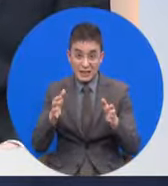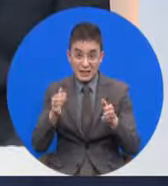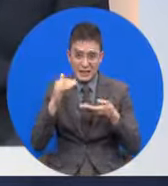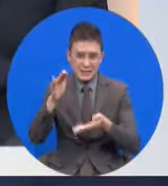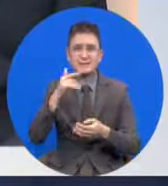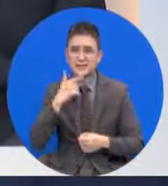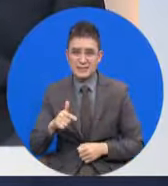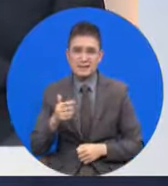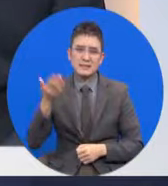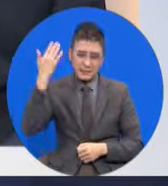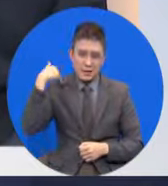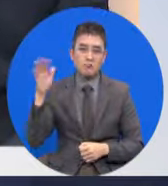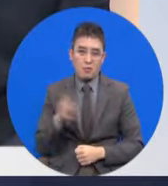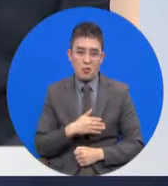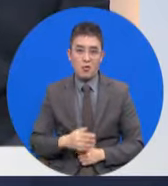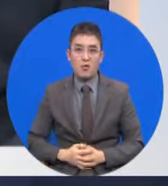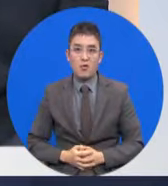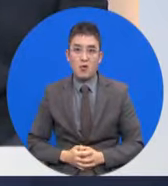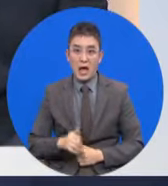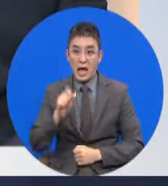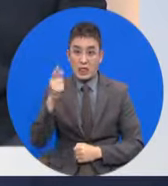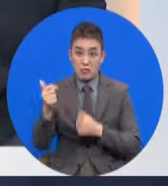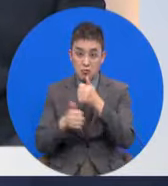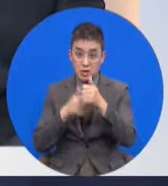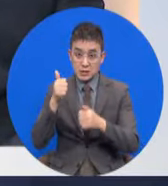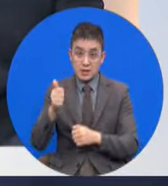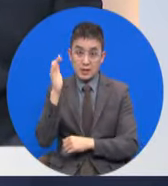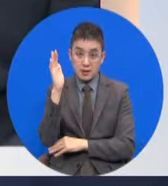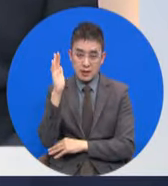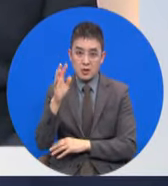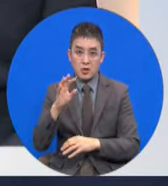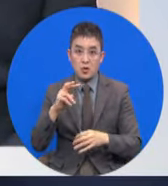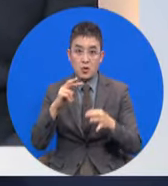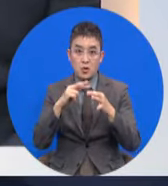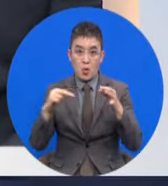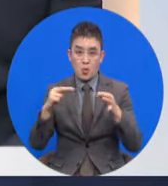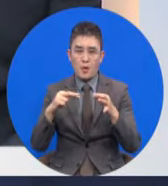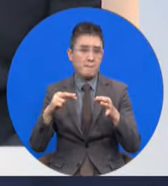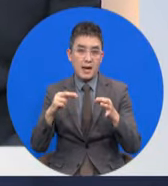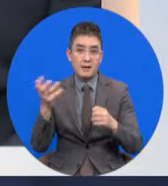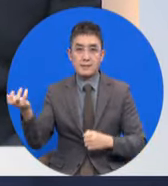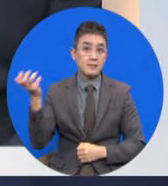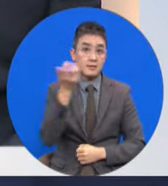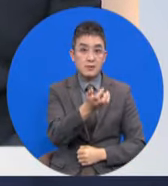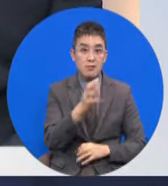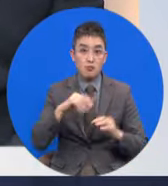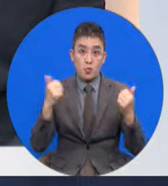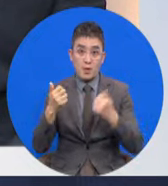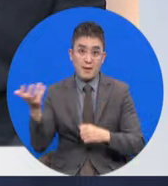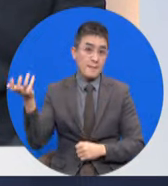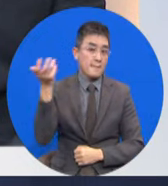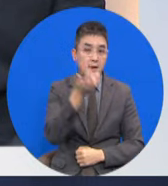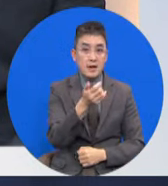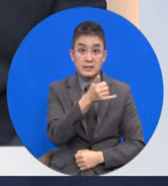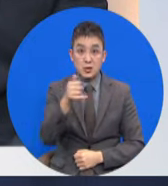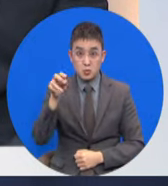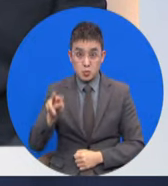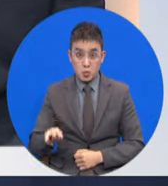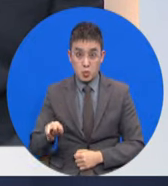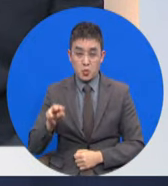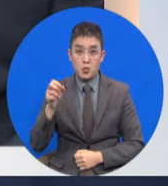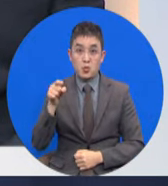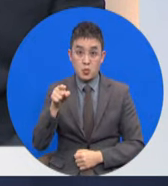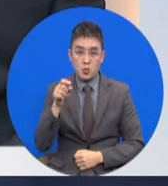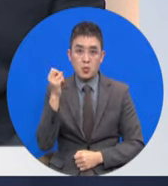싶고 반면에 이제 한동훈 위원장의 국회 세종시 이전이라든가 메가서울 서울 편입 얘기는 언제부터